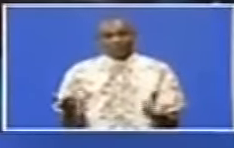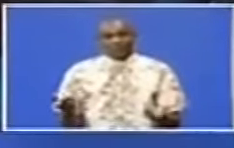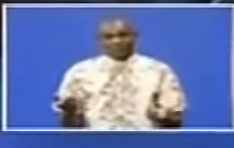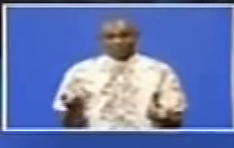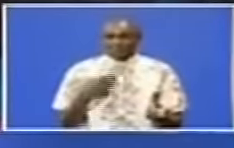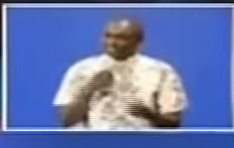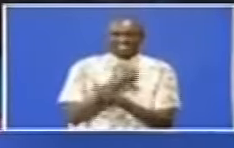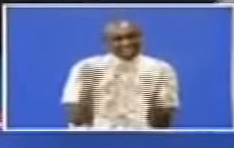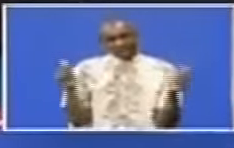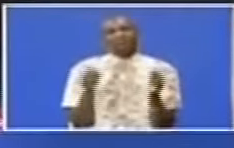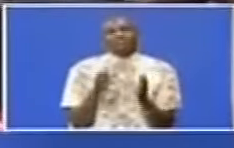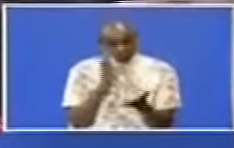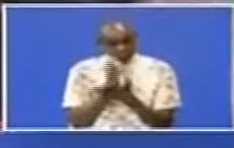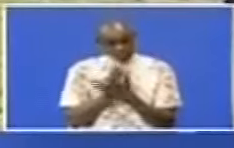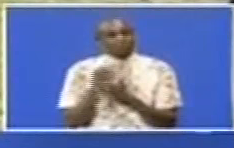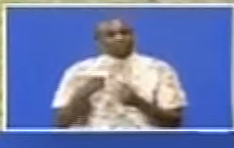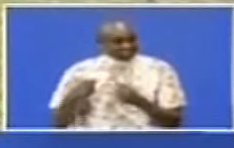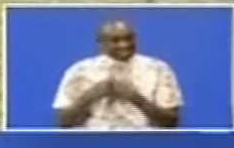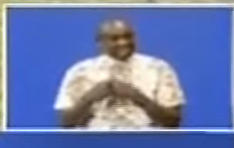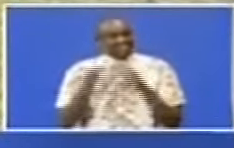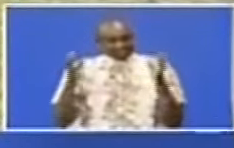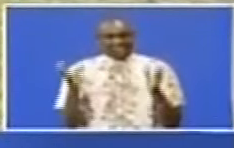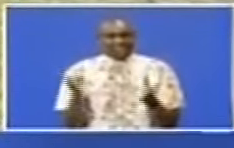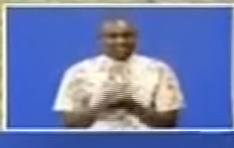naweza sema ilikuwa sawa, ingawaje ilikuwa competitive sana.